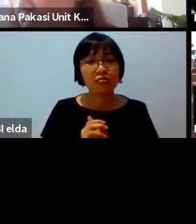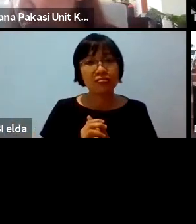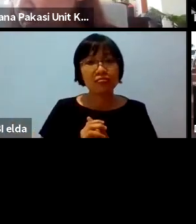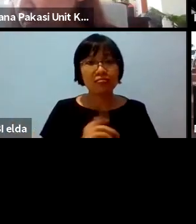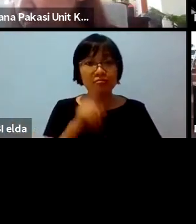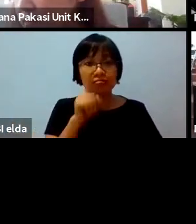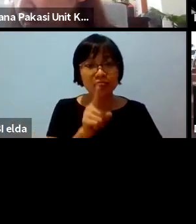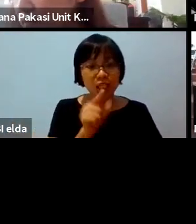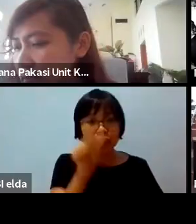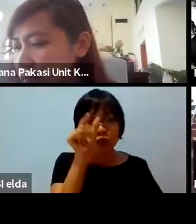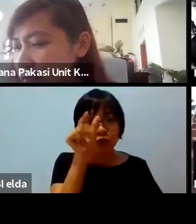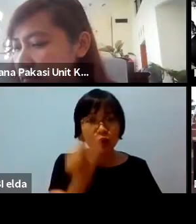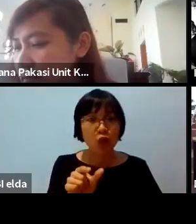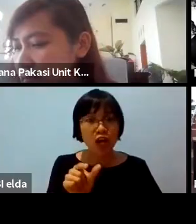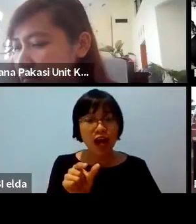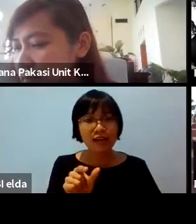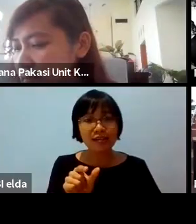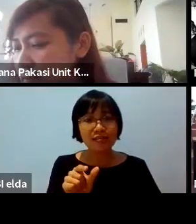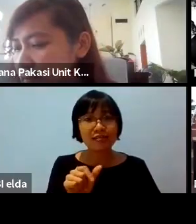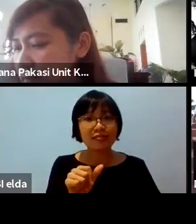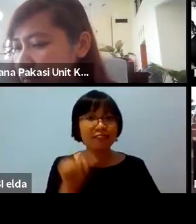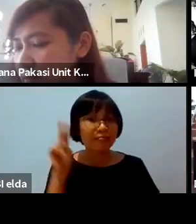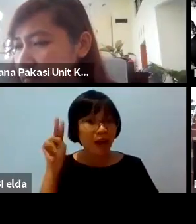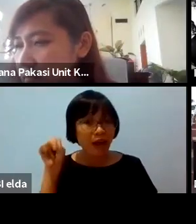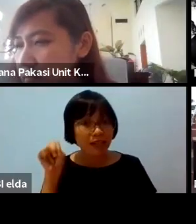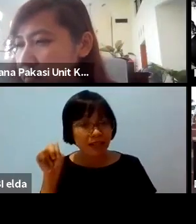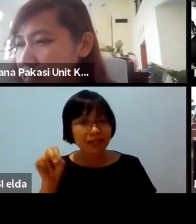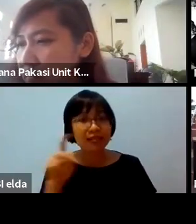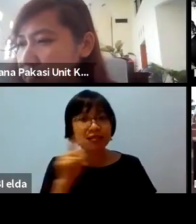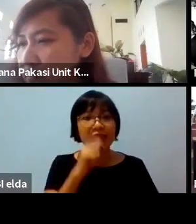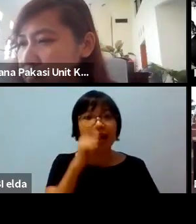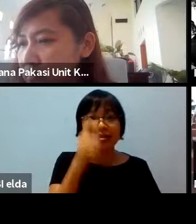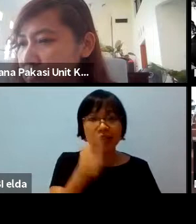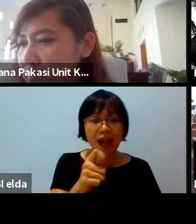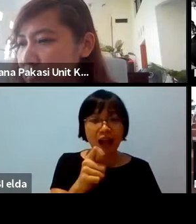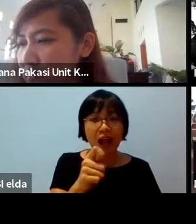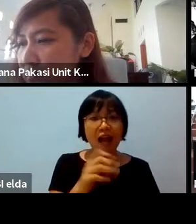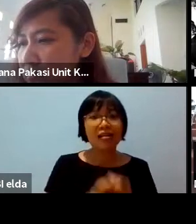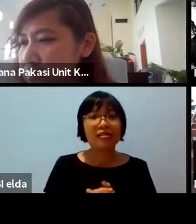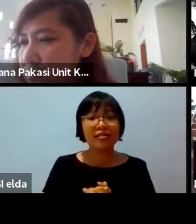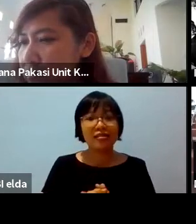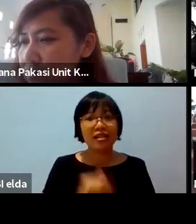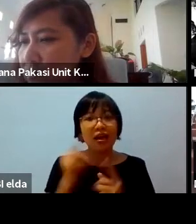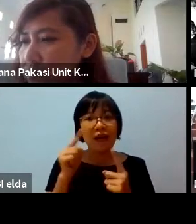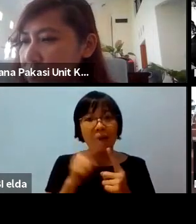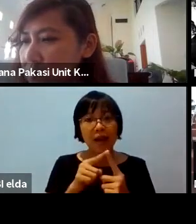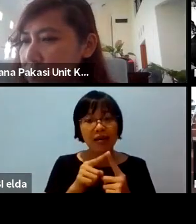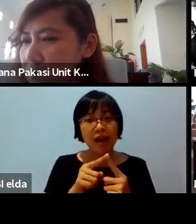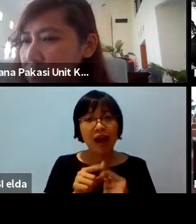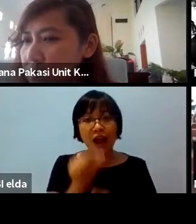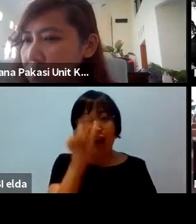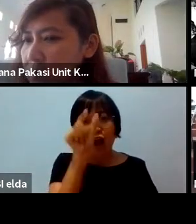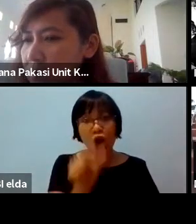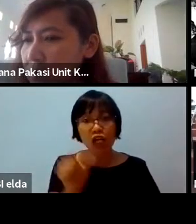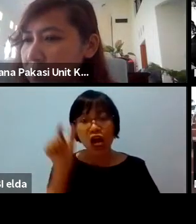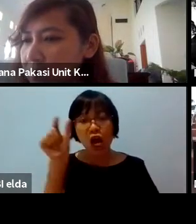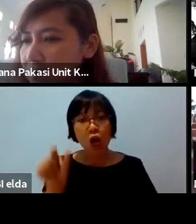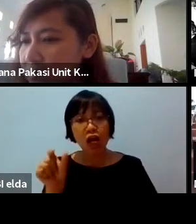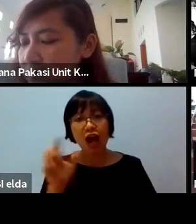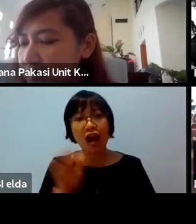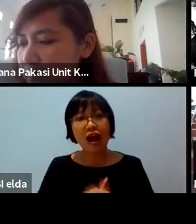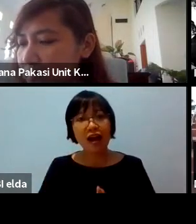lagi untuk bertanya langsung kepada para narasumber. Teman-teman boleh sebutkan langsung mau tanya ke siapa.